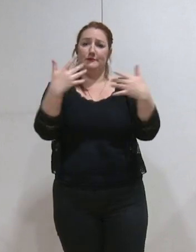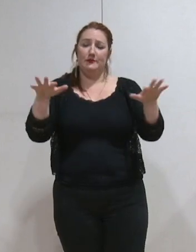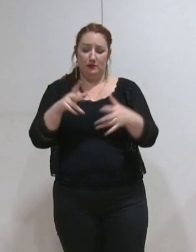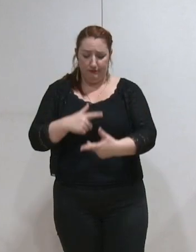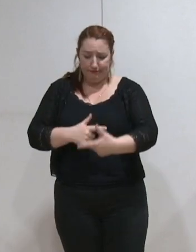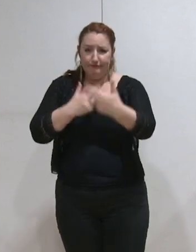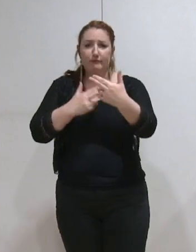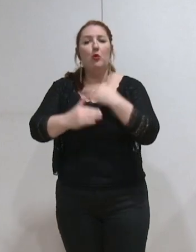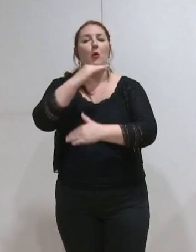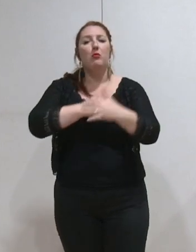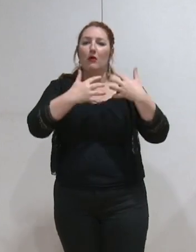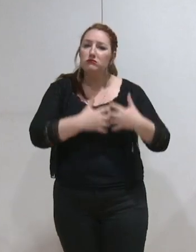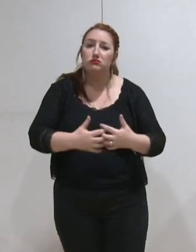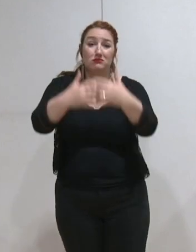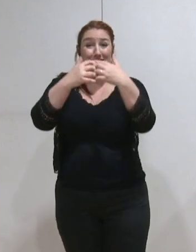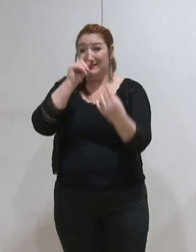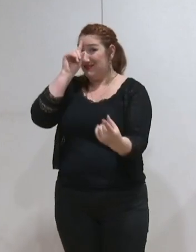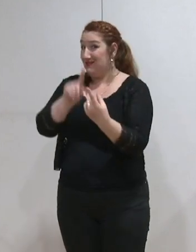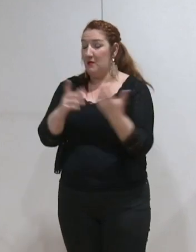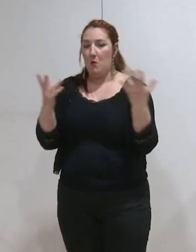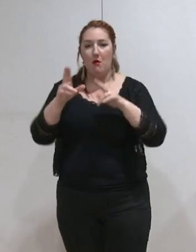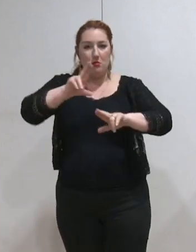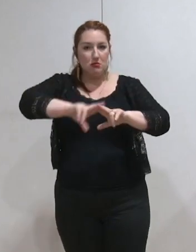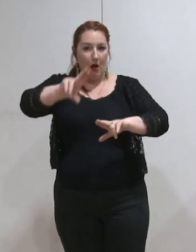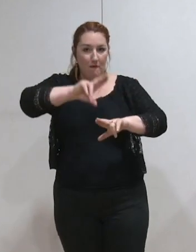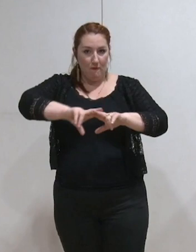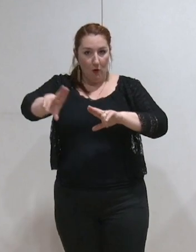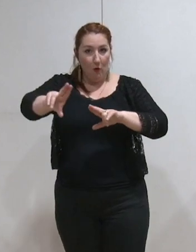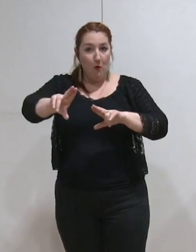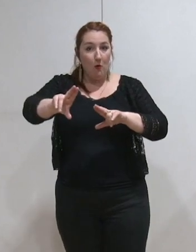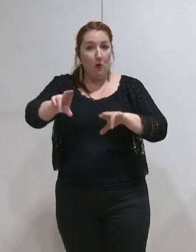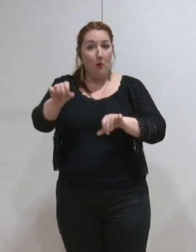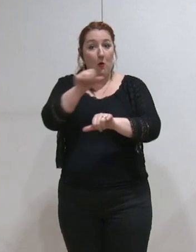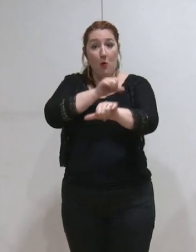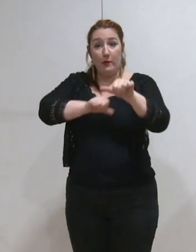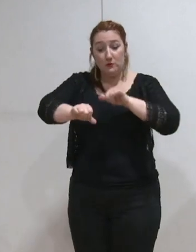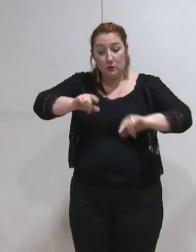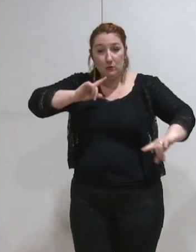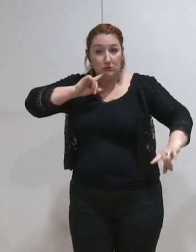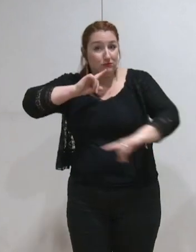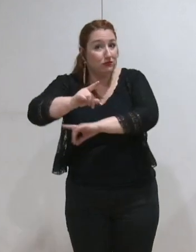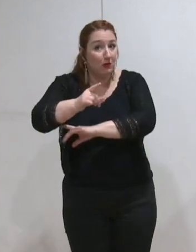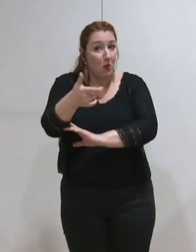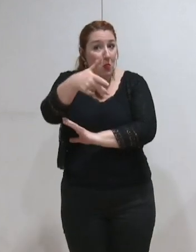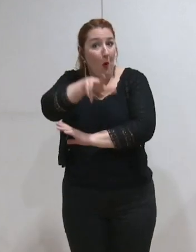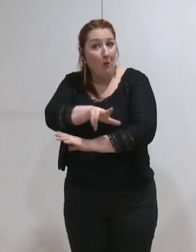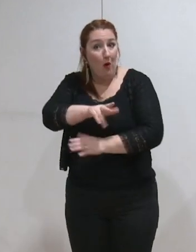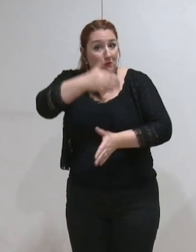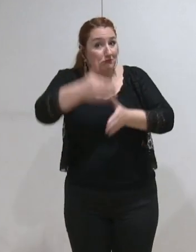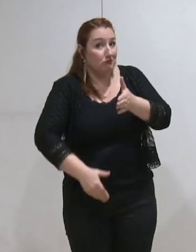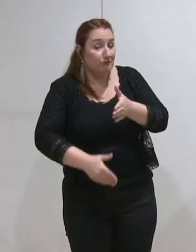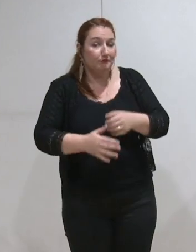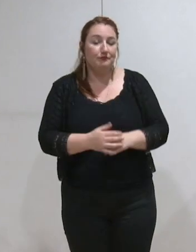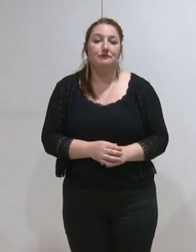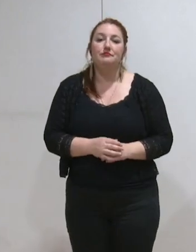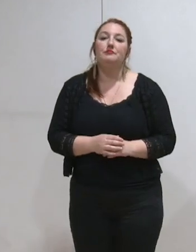travaux dont les ordres de service peuvent être donnés dans les 3 mois pour le reste si